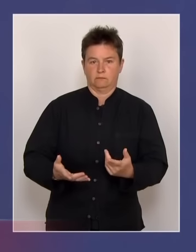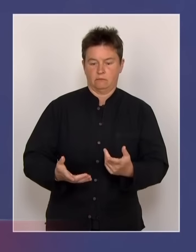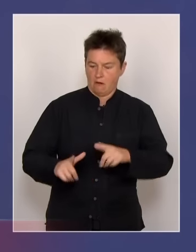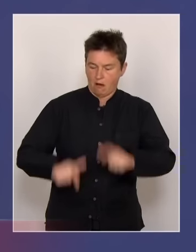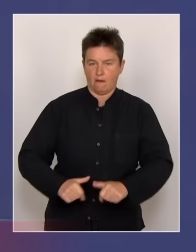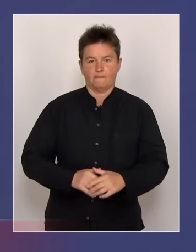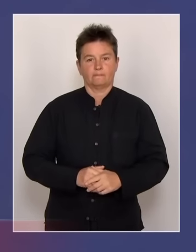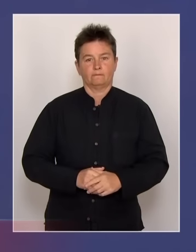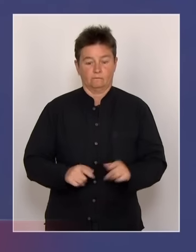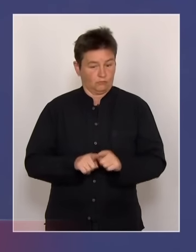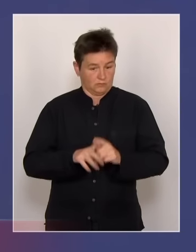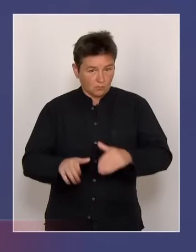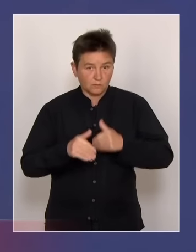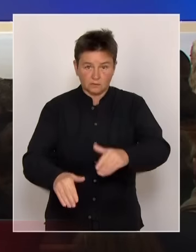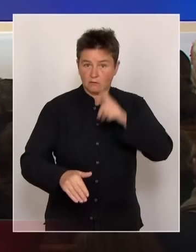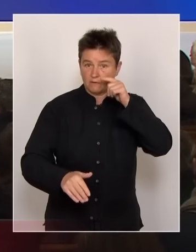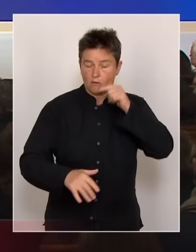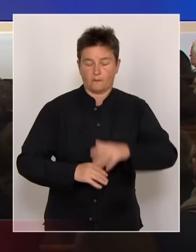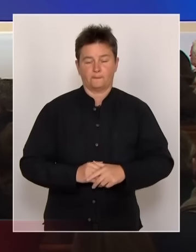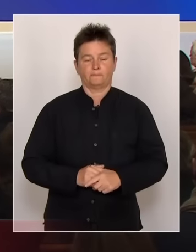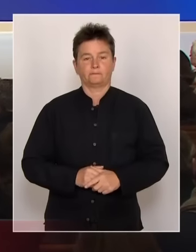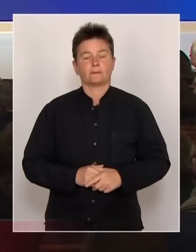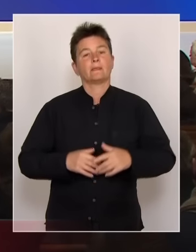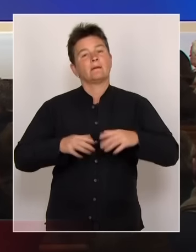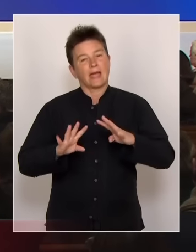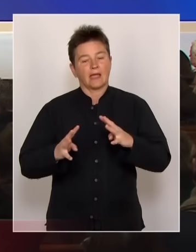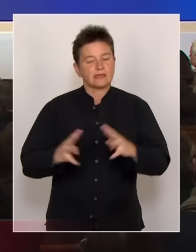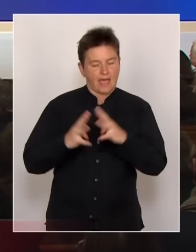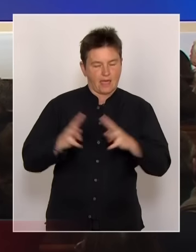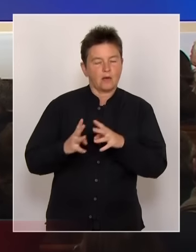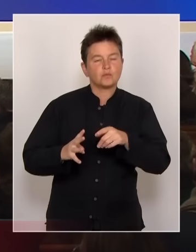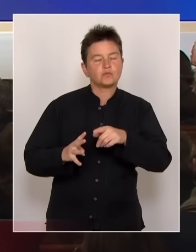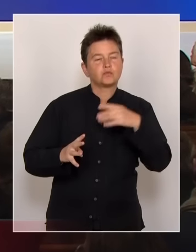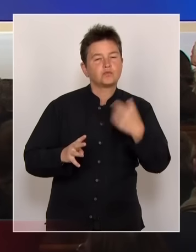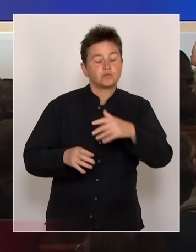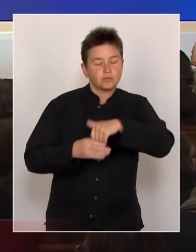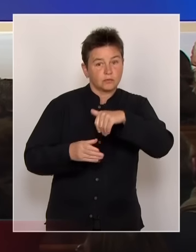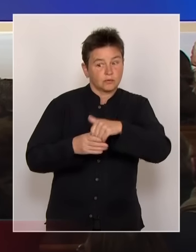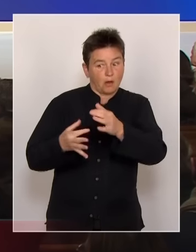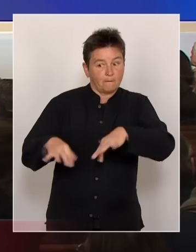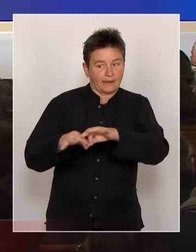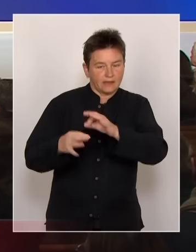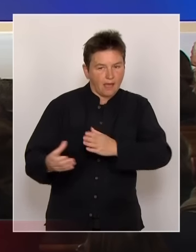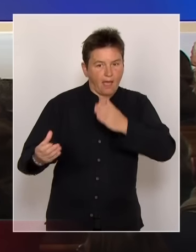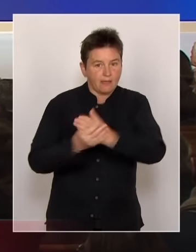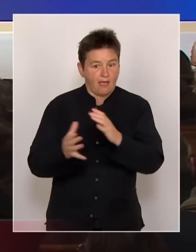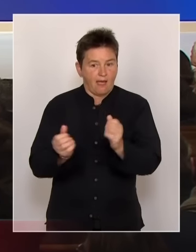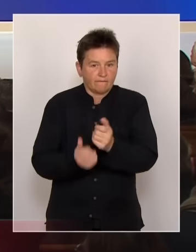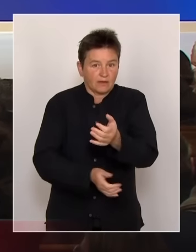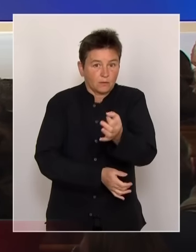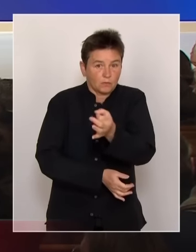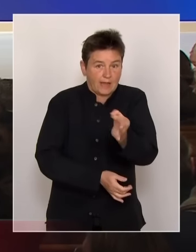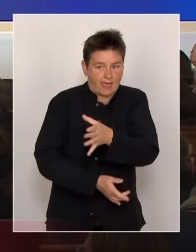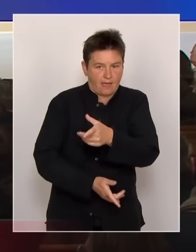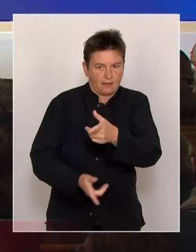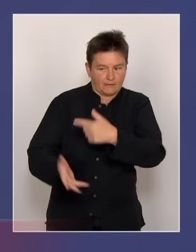être présents et continuer l'effort. Mais cette guerre engageant une puissance dotée de l'arme nucléaire et qui utilise celle-ci dans sa rhétorique